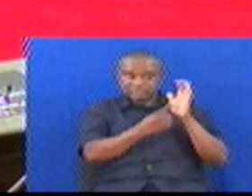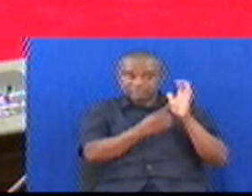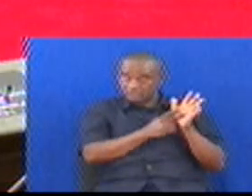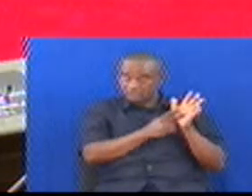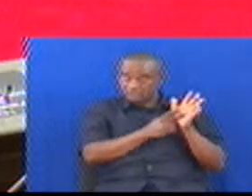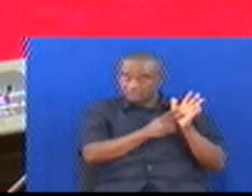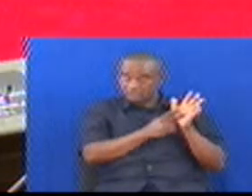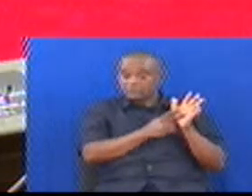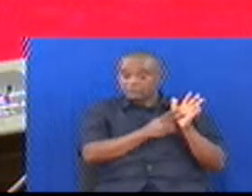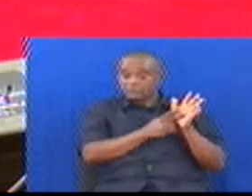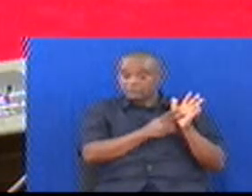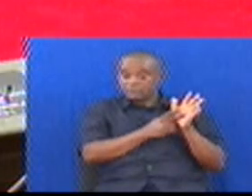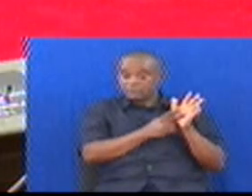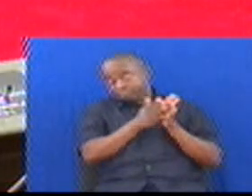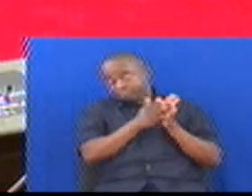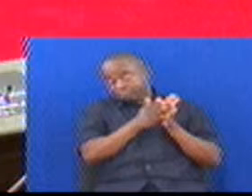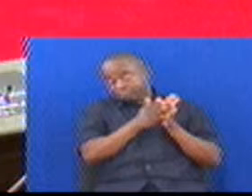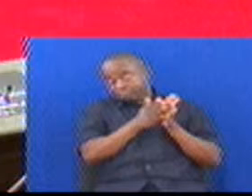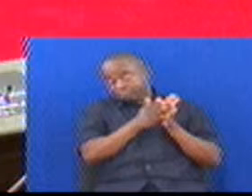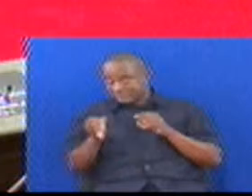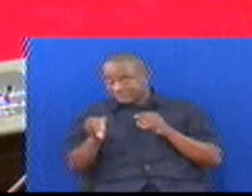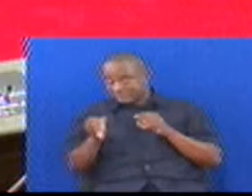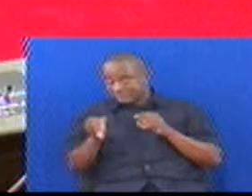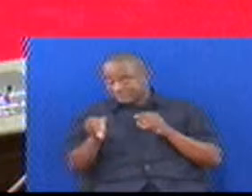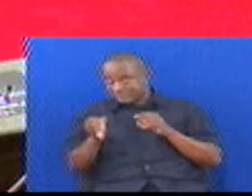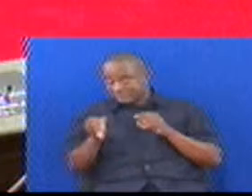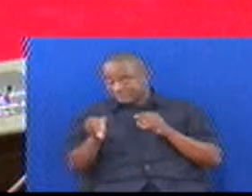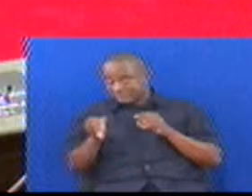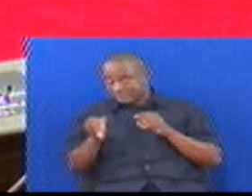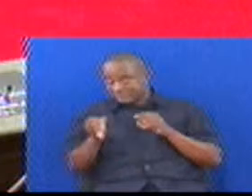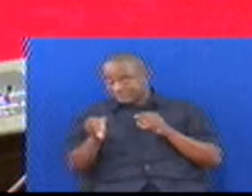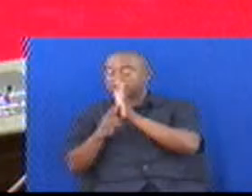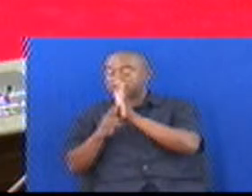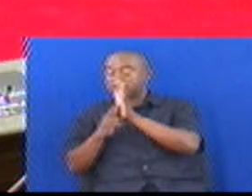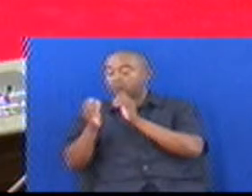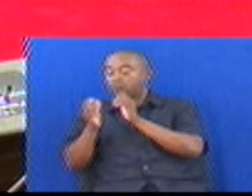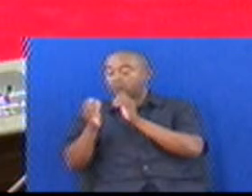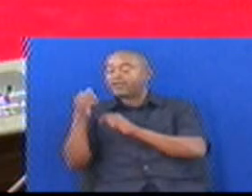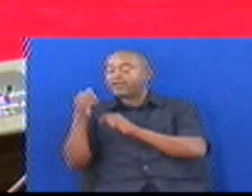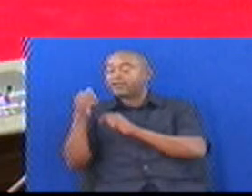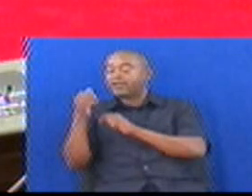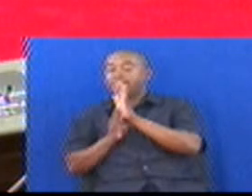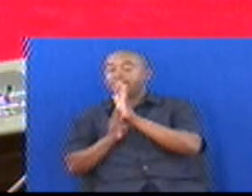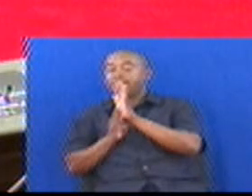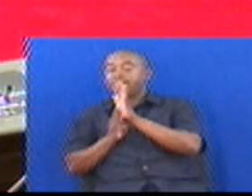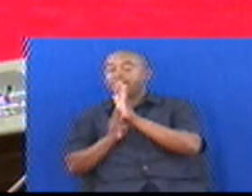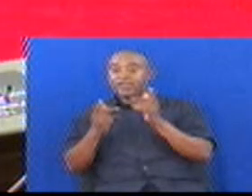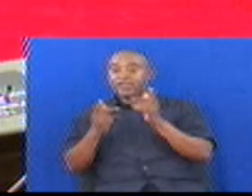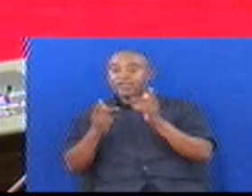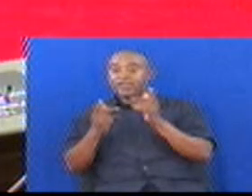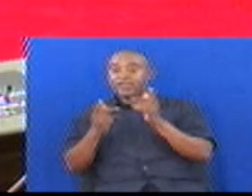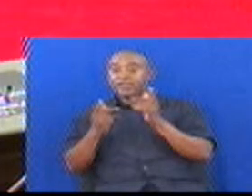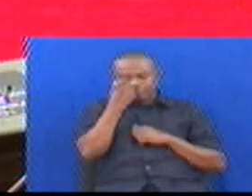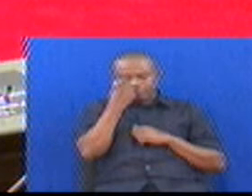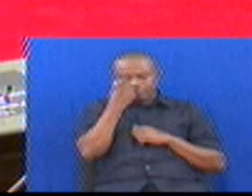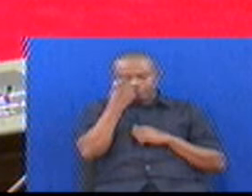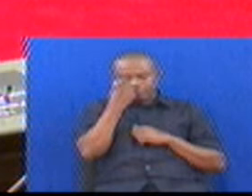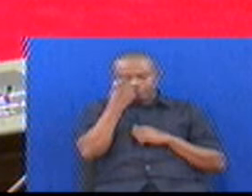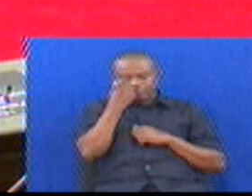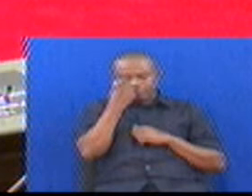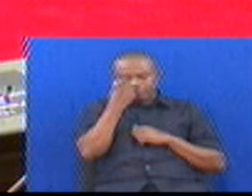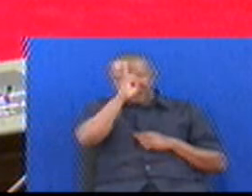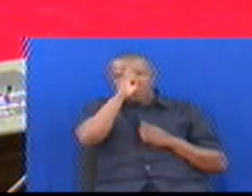2011-12 hadi 6.2% mwaka 2017-18, na ukali wa umaskini yani poverty